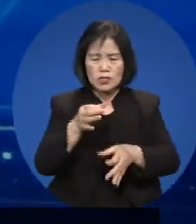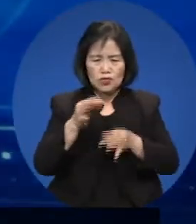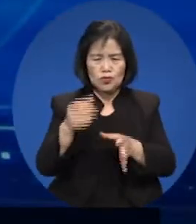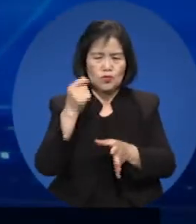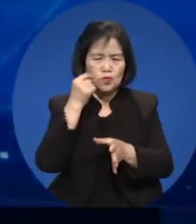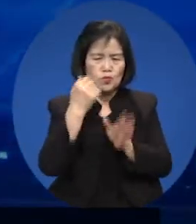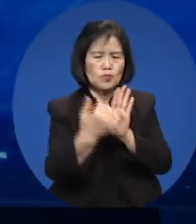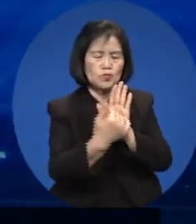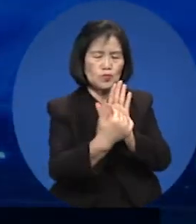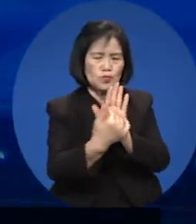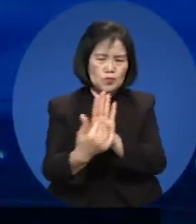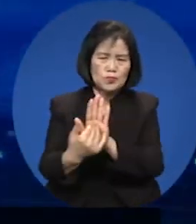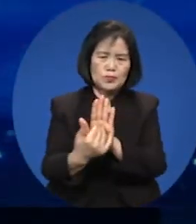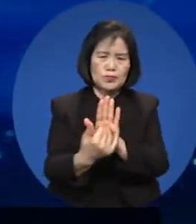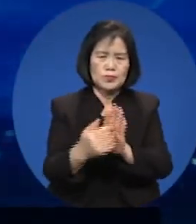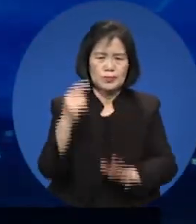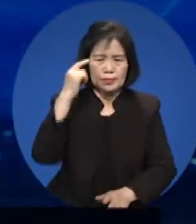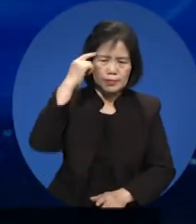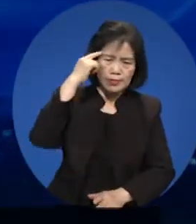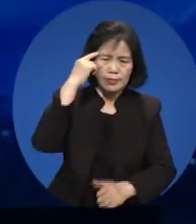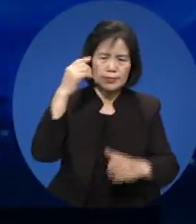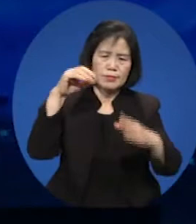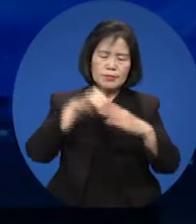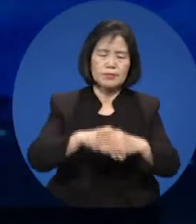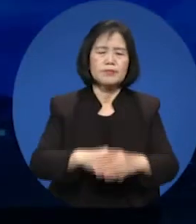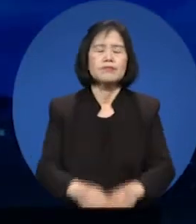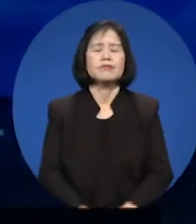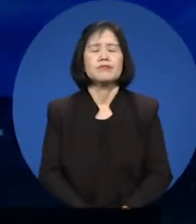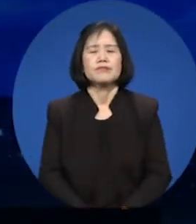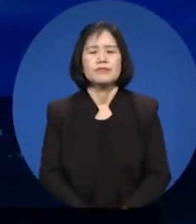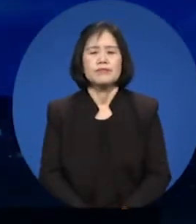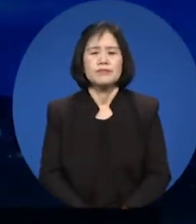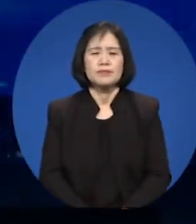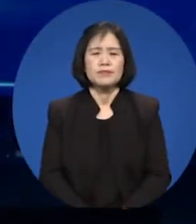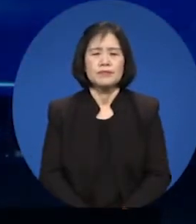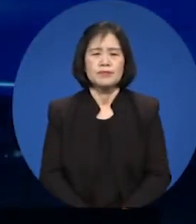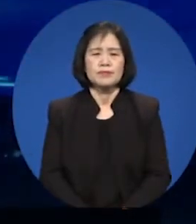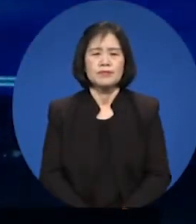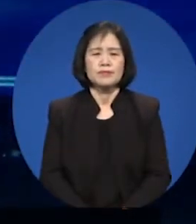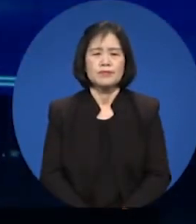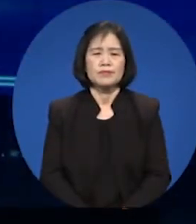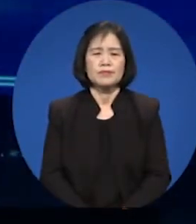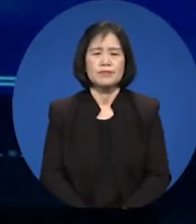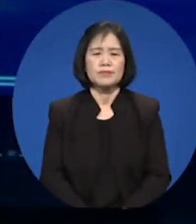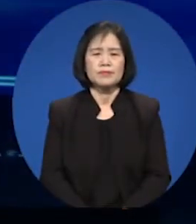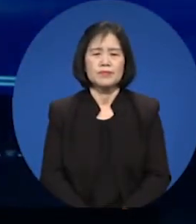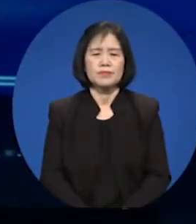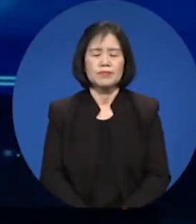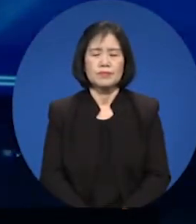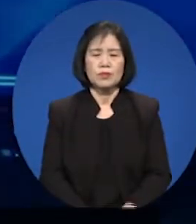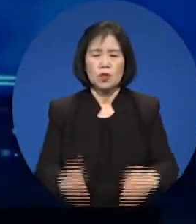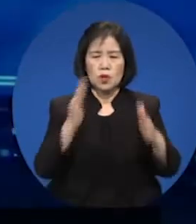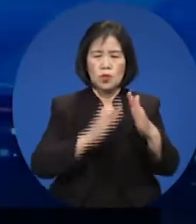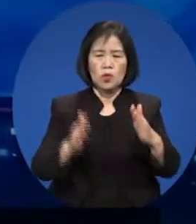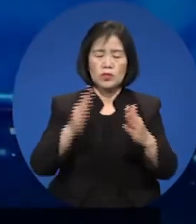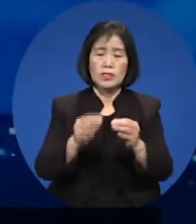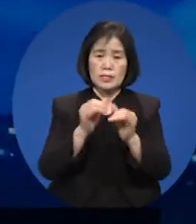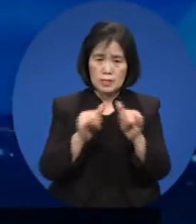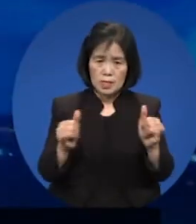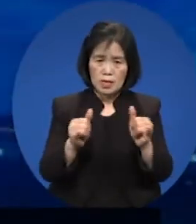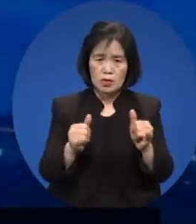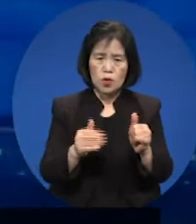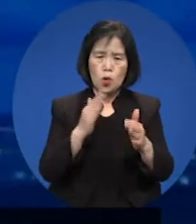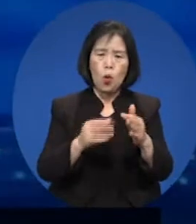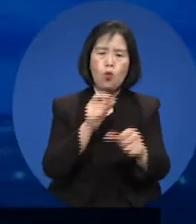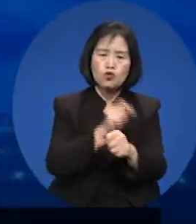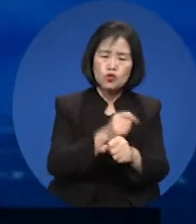하겠다 이 부분에 대한 의지를 반영한 건데 하지만 일단 이 이론은 얘기부터 나옵니다 일단 공직자와 같은 경우 공무원